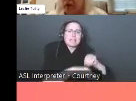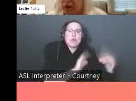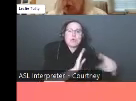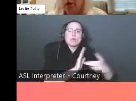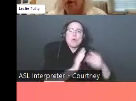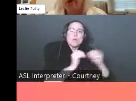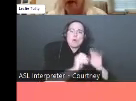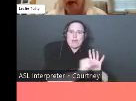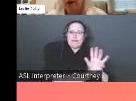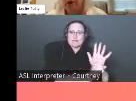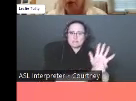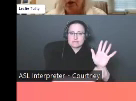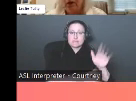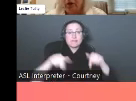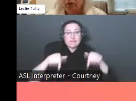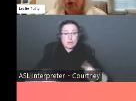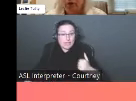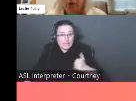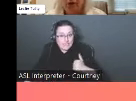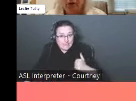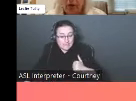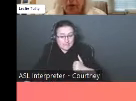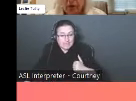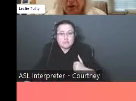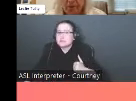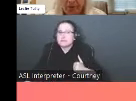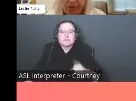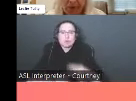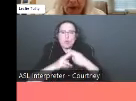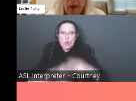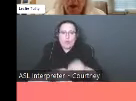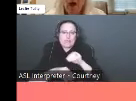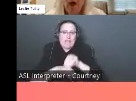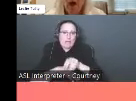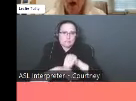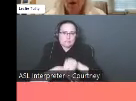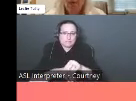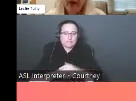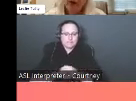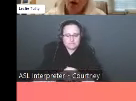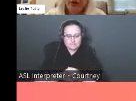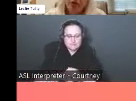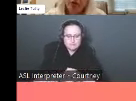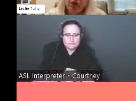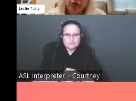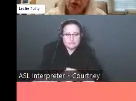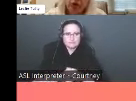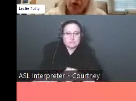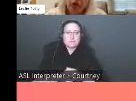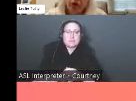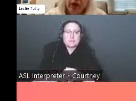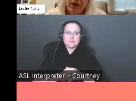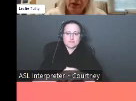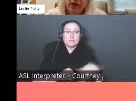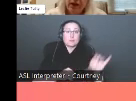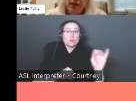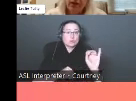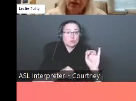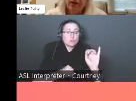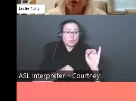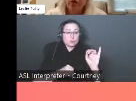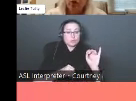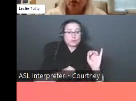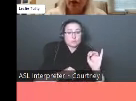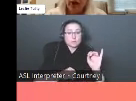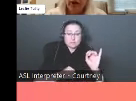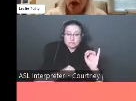du counseling en situation de crise. Aux États-Unis, on parle d'advocacy, au Canada de counseling ou d'intervention.